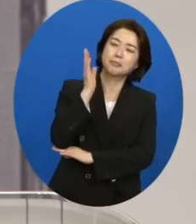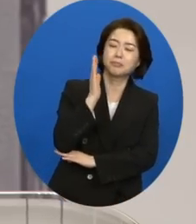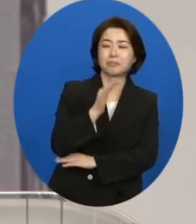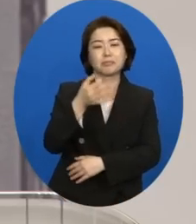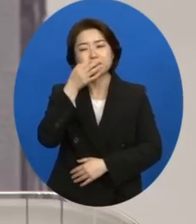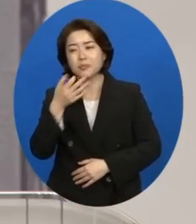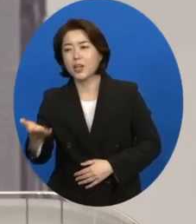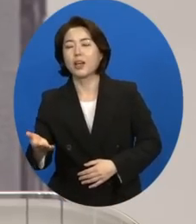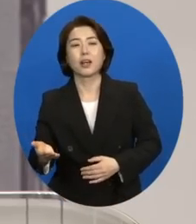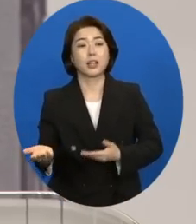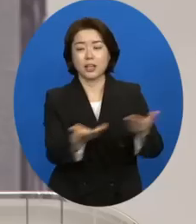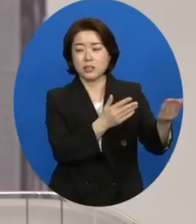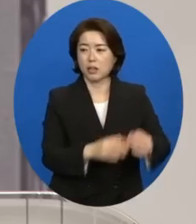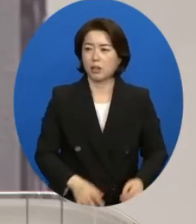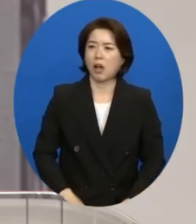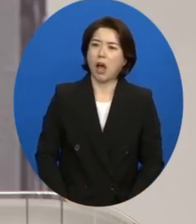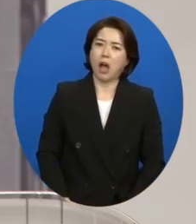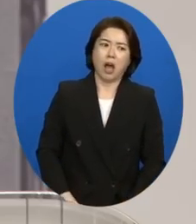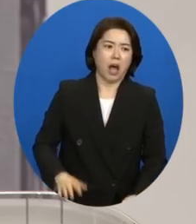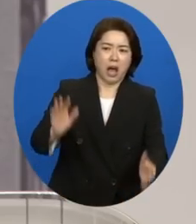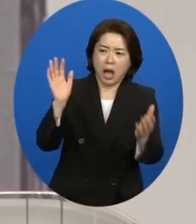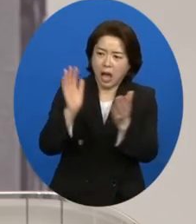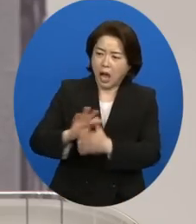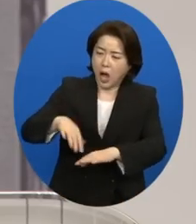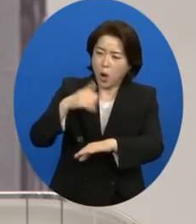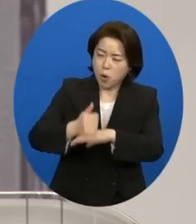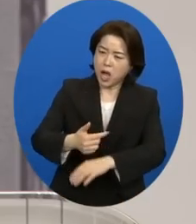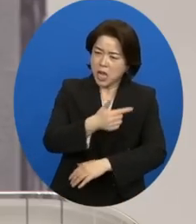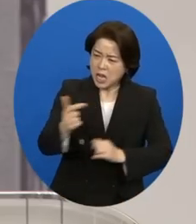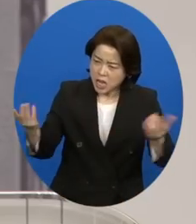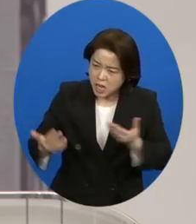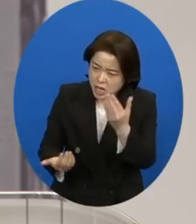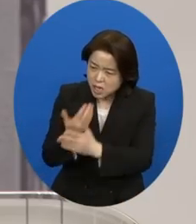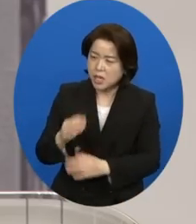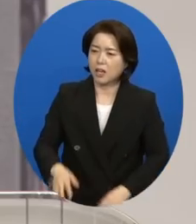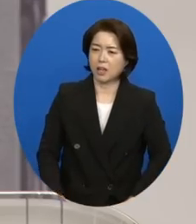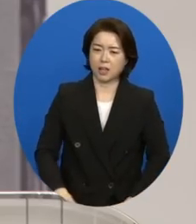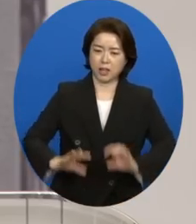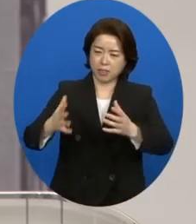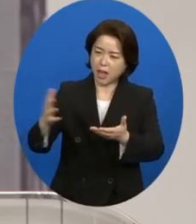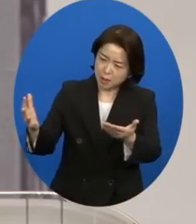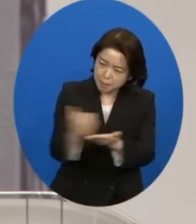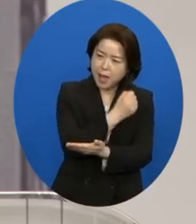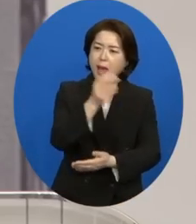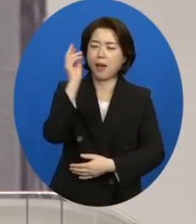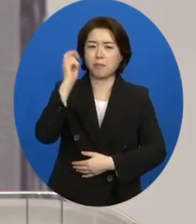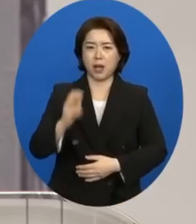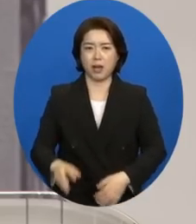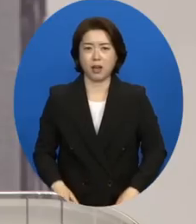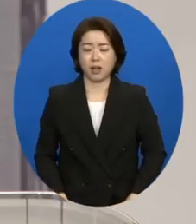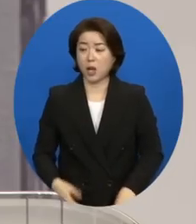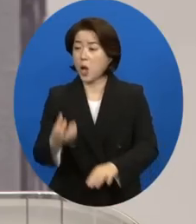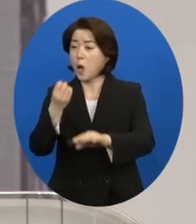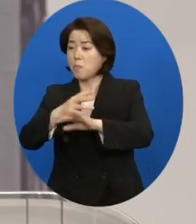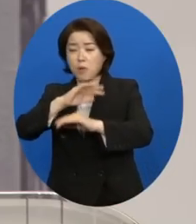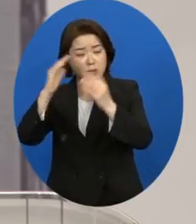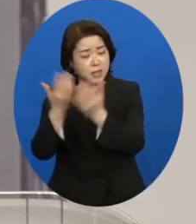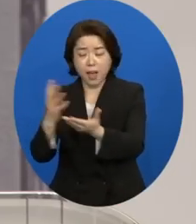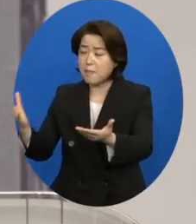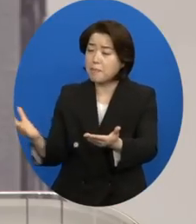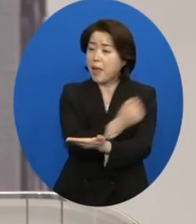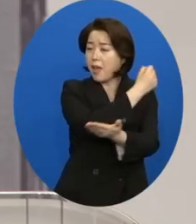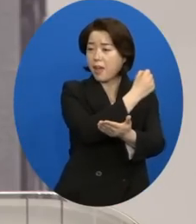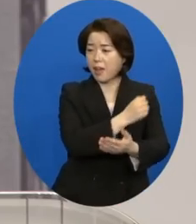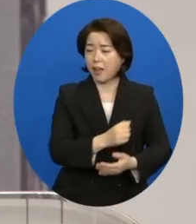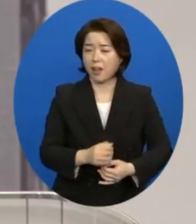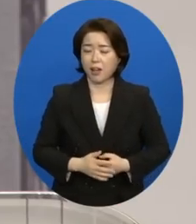싫 큰일났습니다 라를 앗 을 다 빼앗길 것입니다